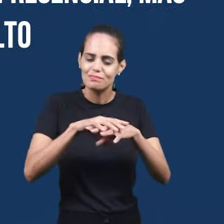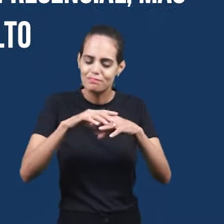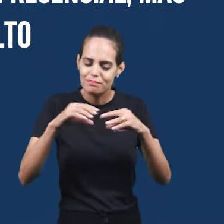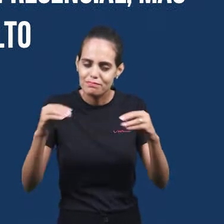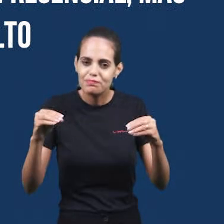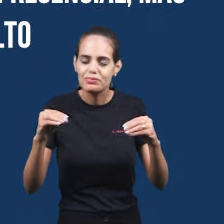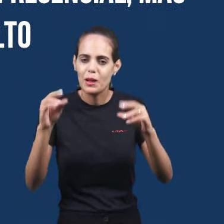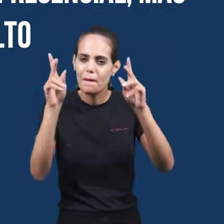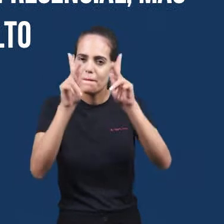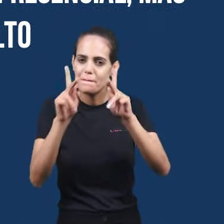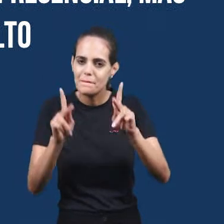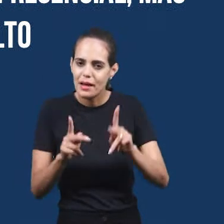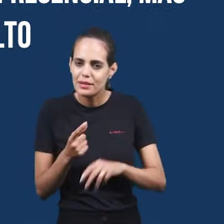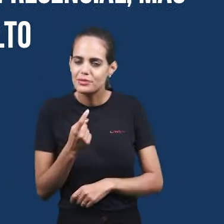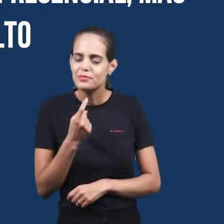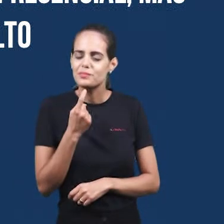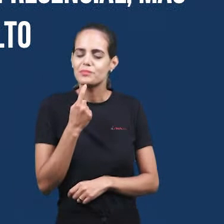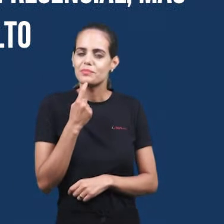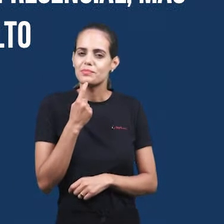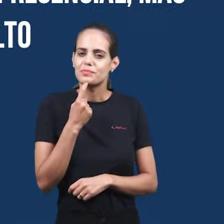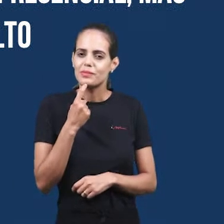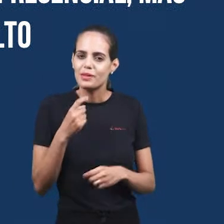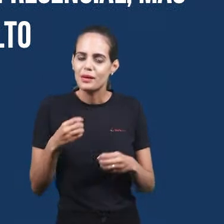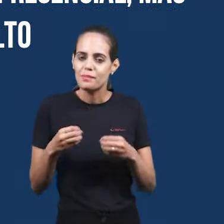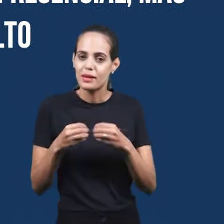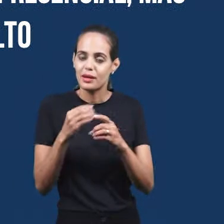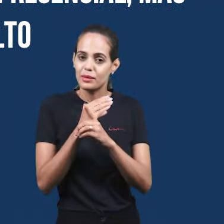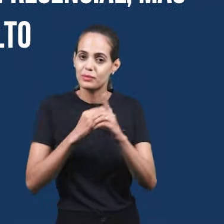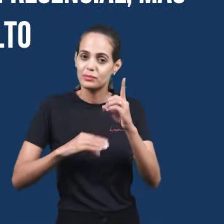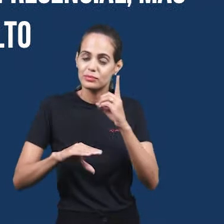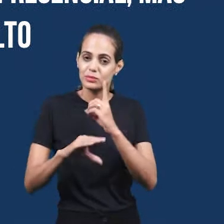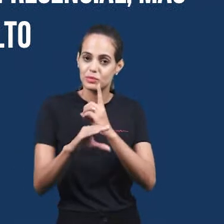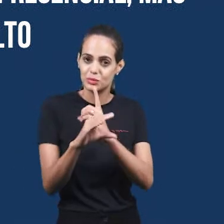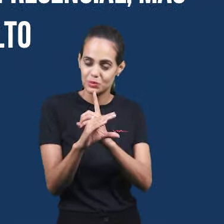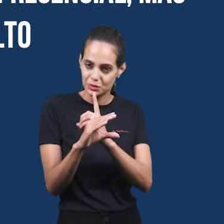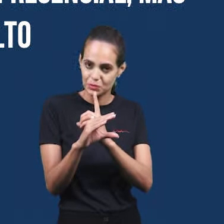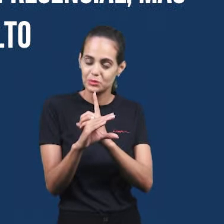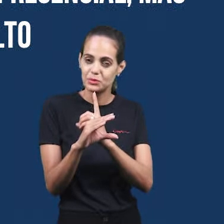говорит Господь, и исцелю его.